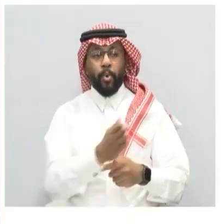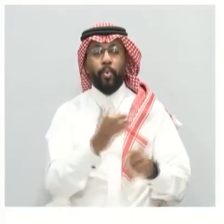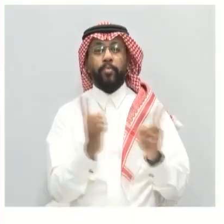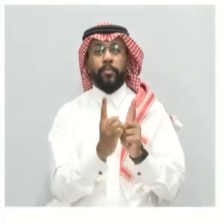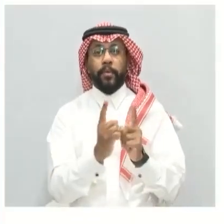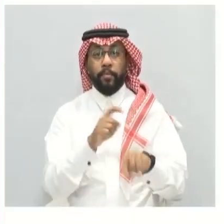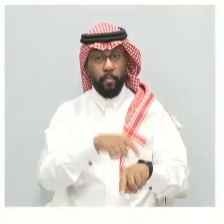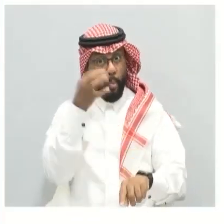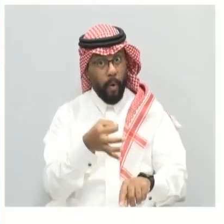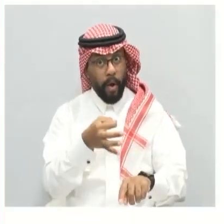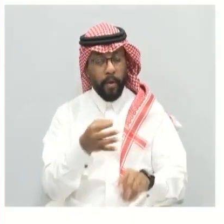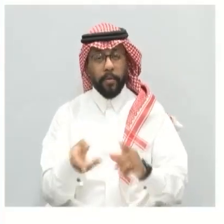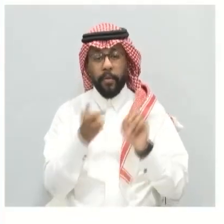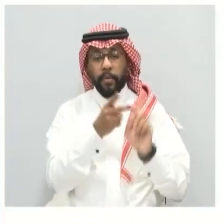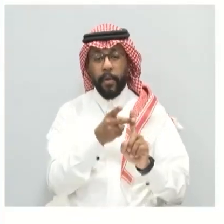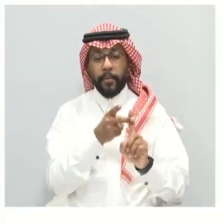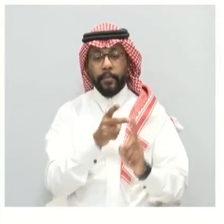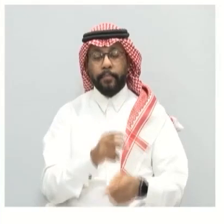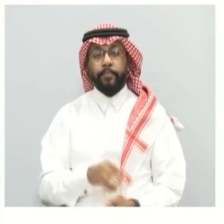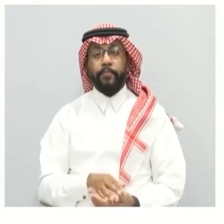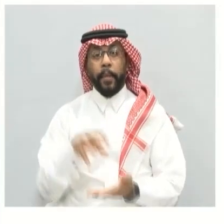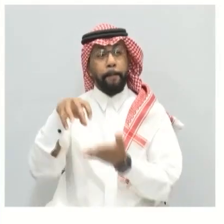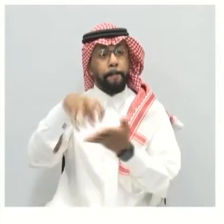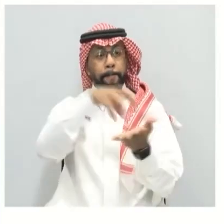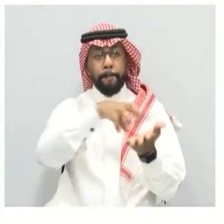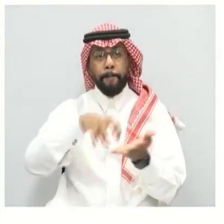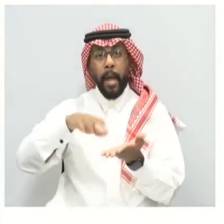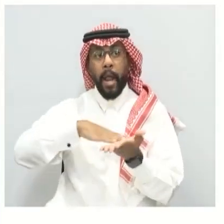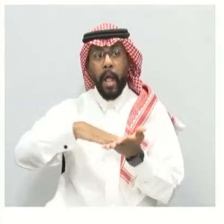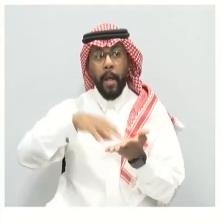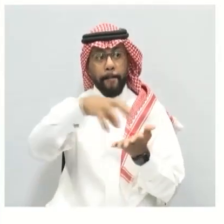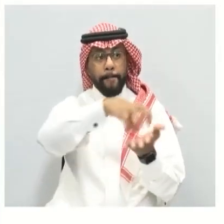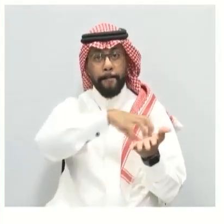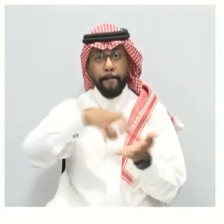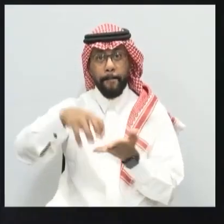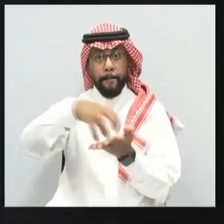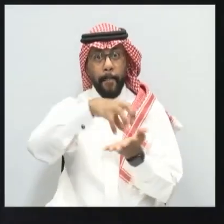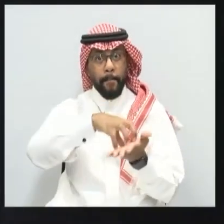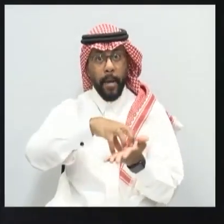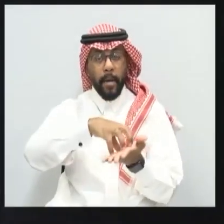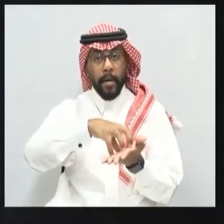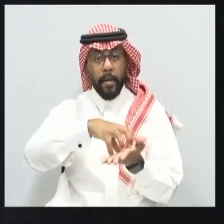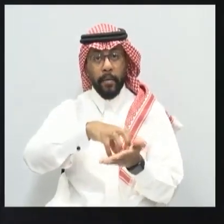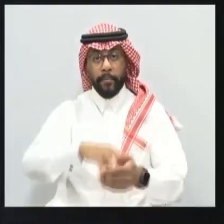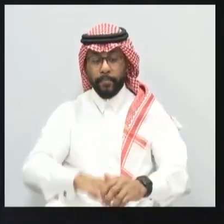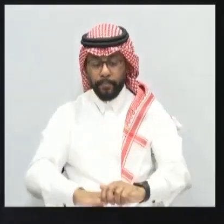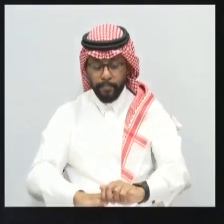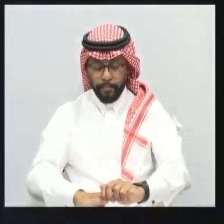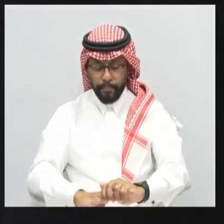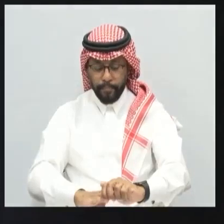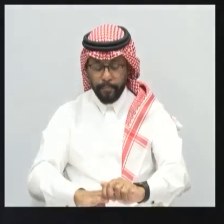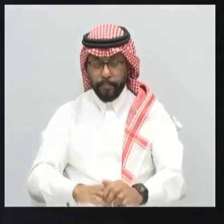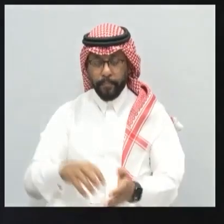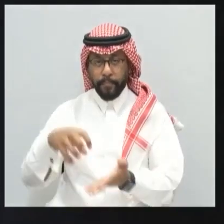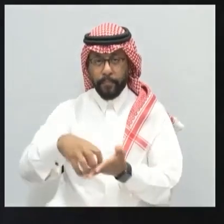كاف ثاني هذه النصائح هو موقع الجهه فبعد ان تعرف ا بعد ان تعرف